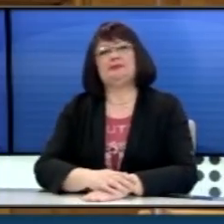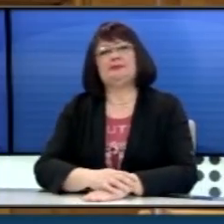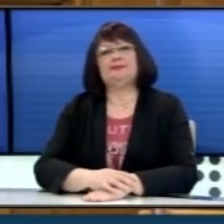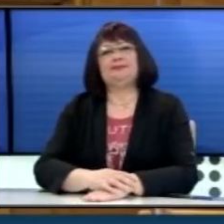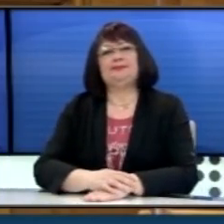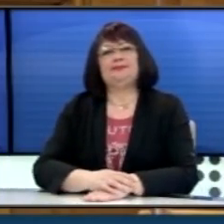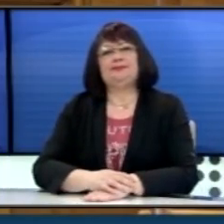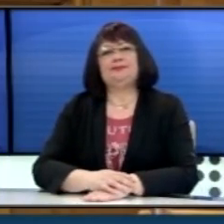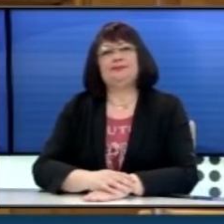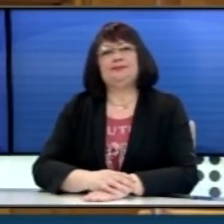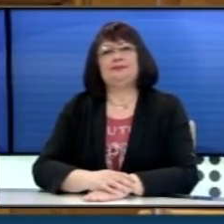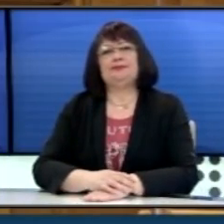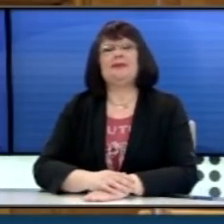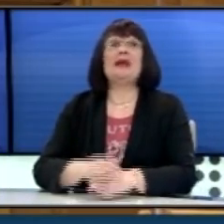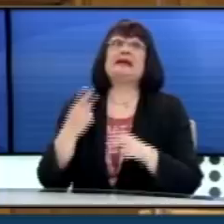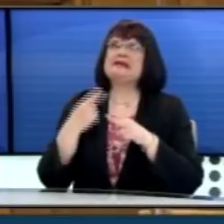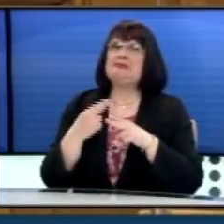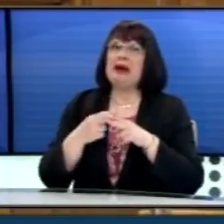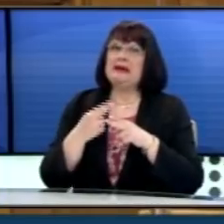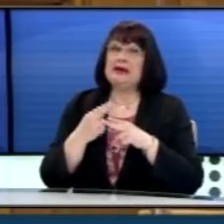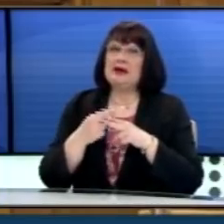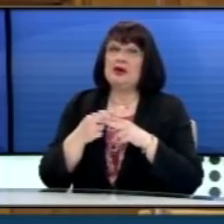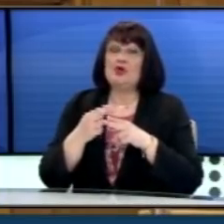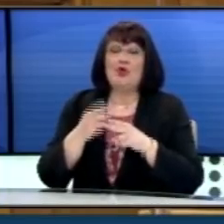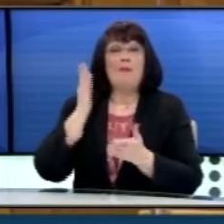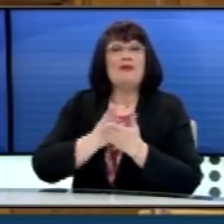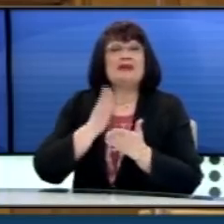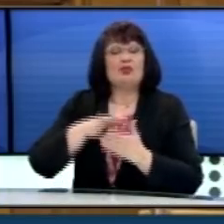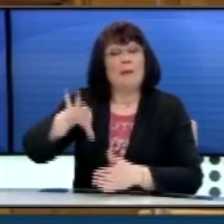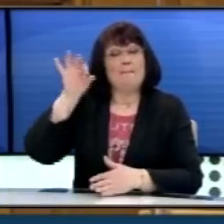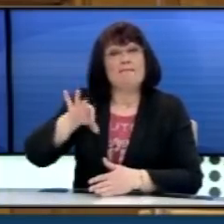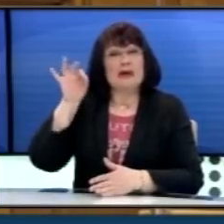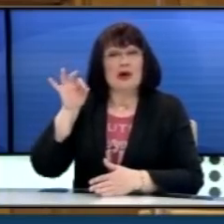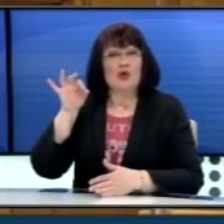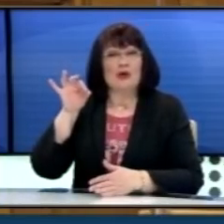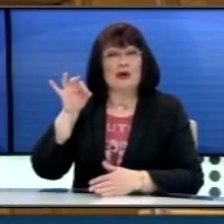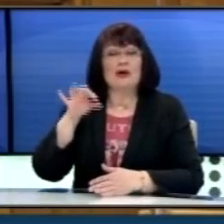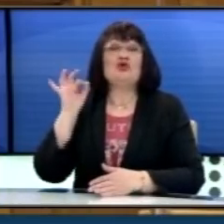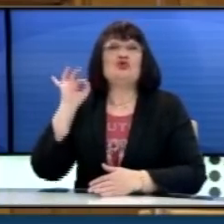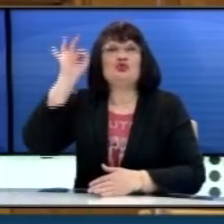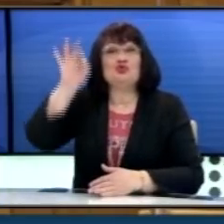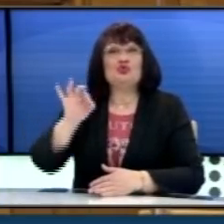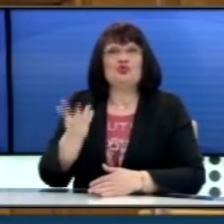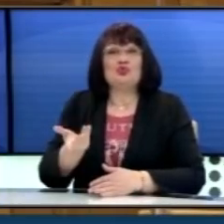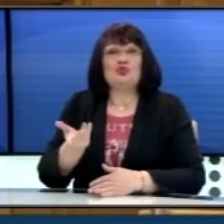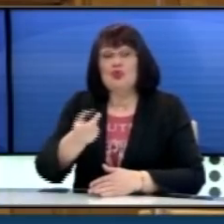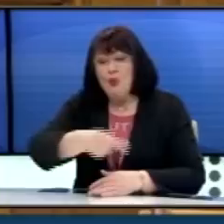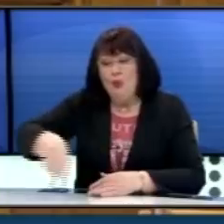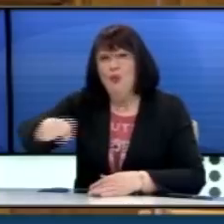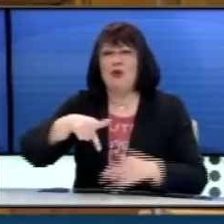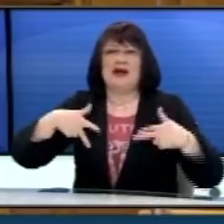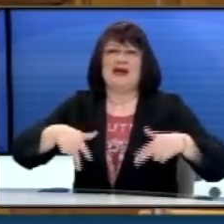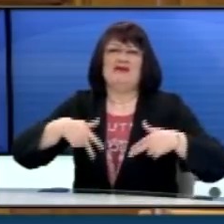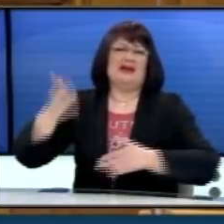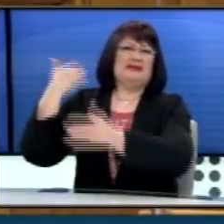πηξίδα, συγγνώμη, για όλες τις επιλογές σας, όπως και για τις επιλογές όλων των